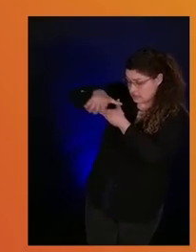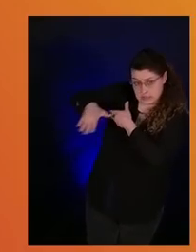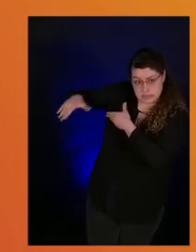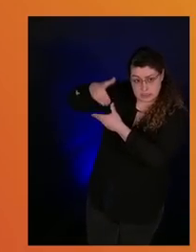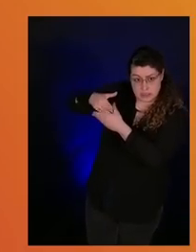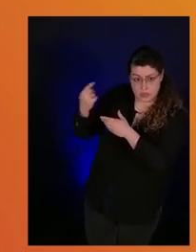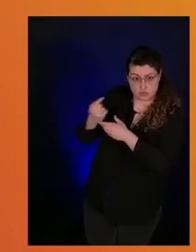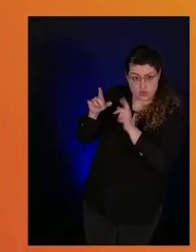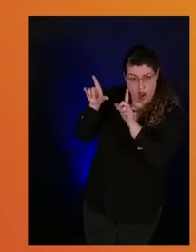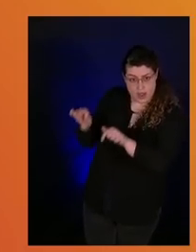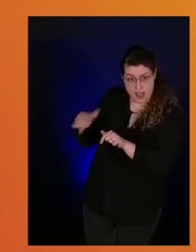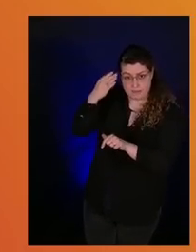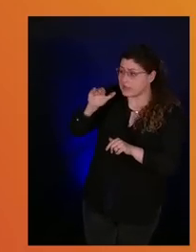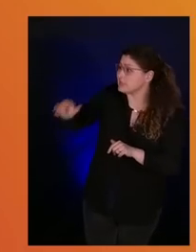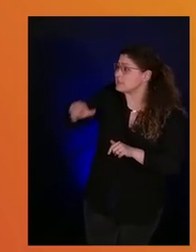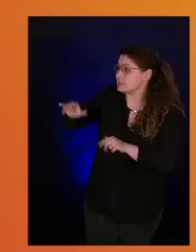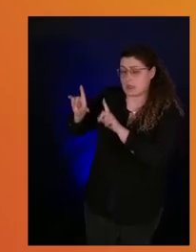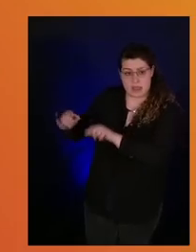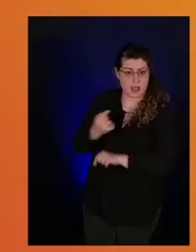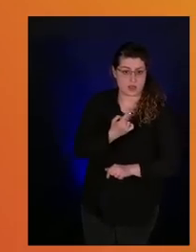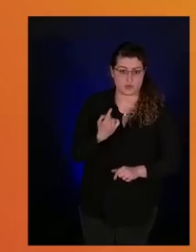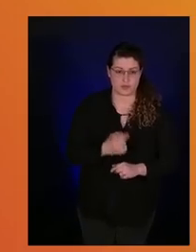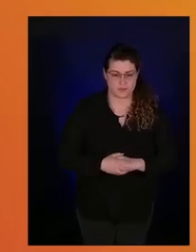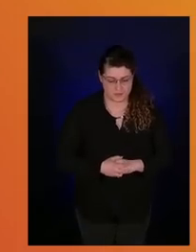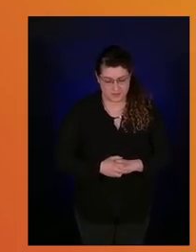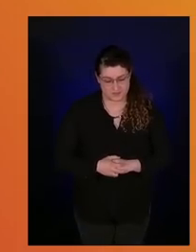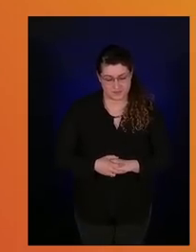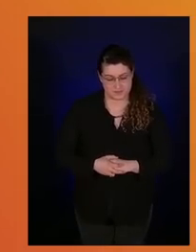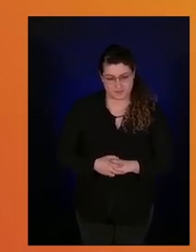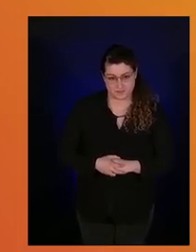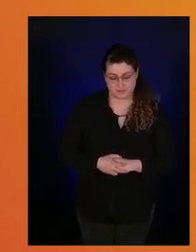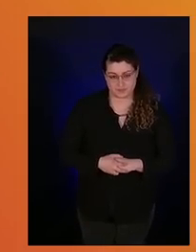est toujours disponible lorsque nous les sollicitons.